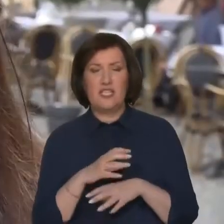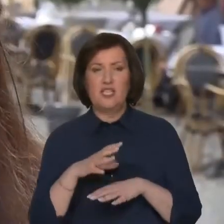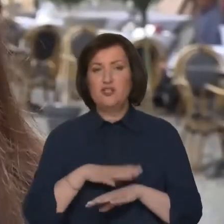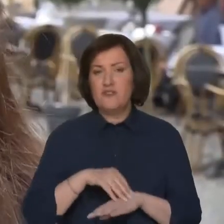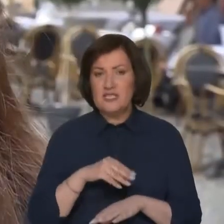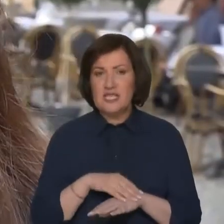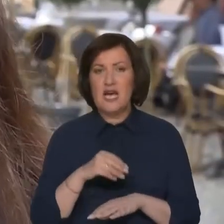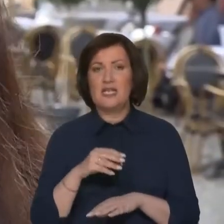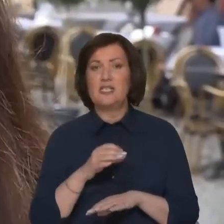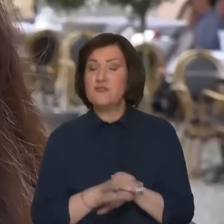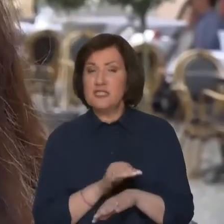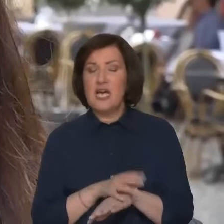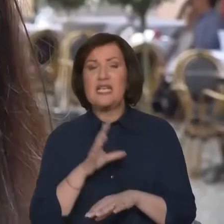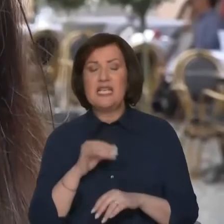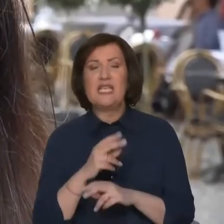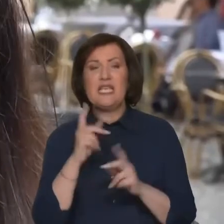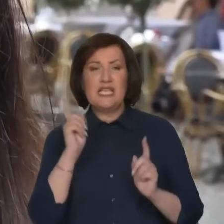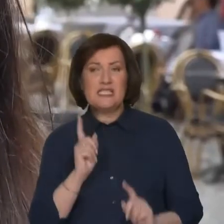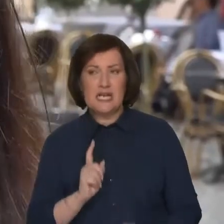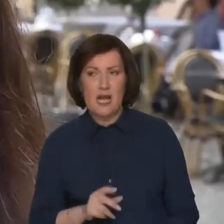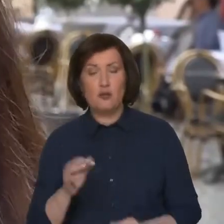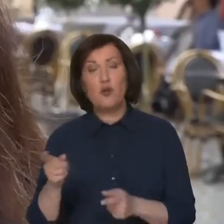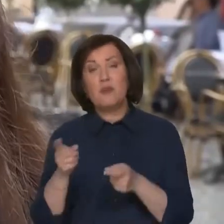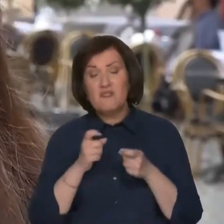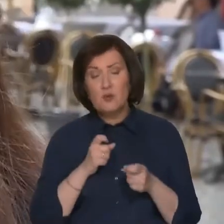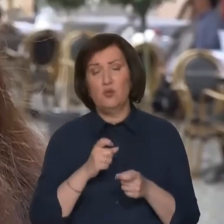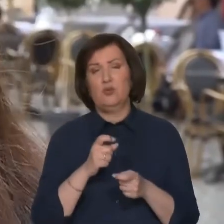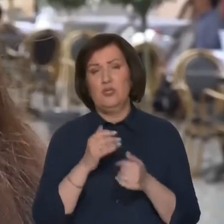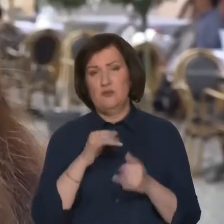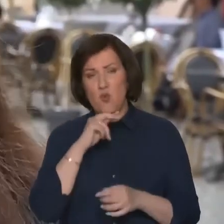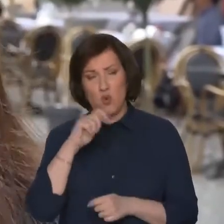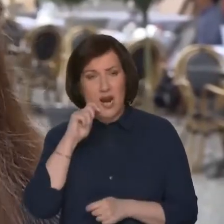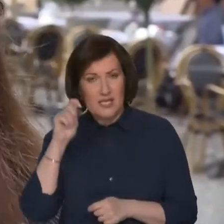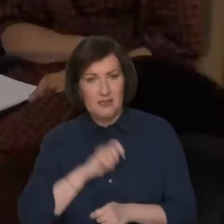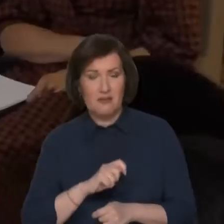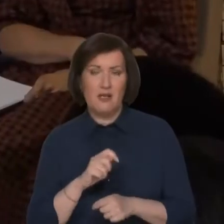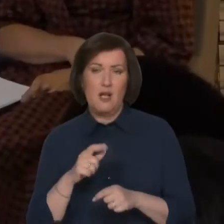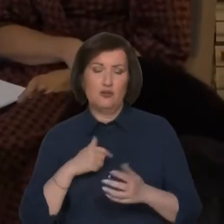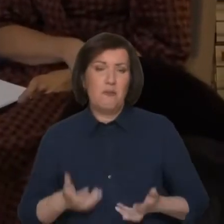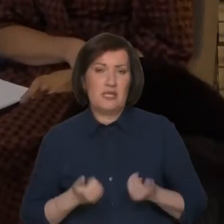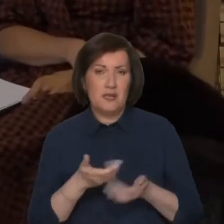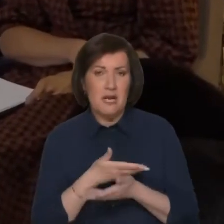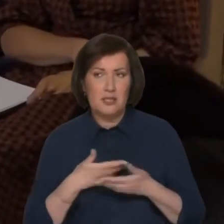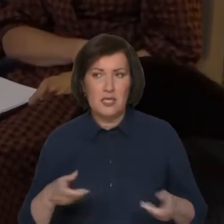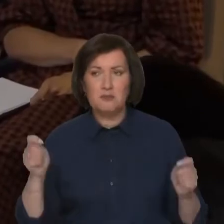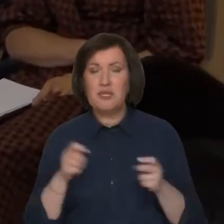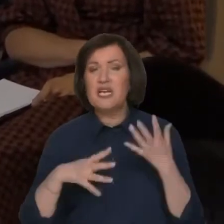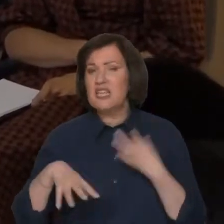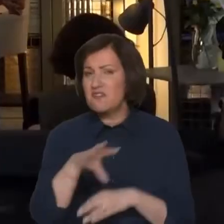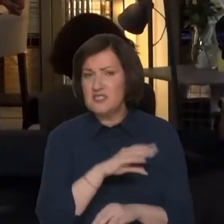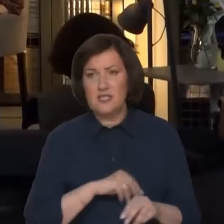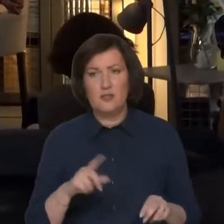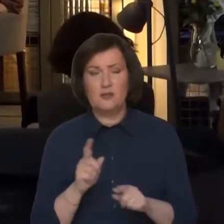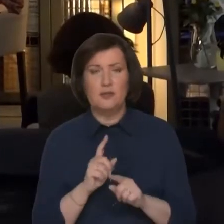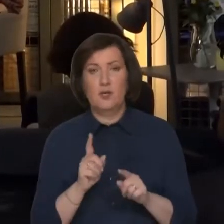вкотре привернути увагу до України, увагу світу в боротьбі, для того, аби вони підтримали нас, приїхали усі,